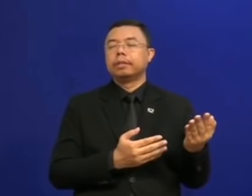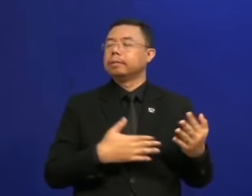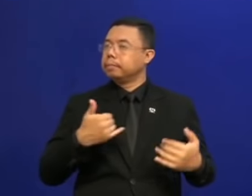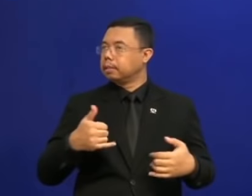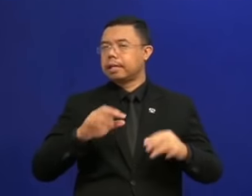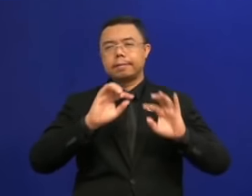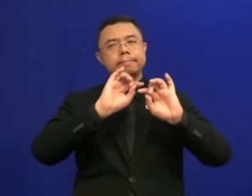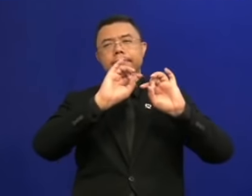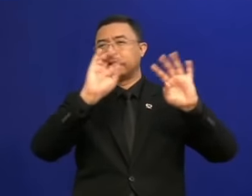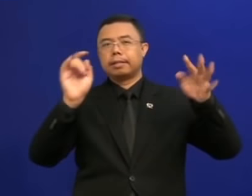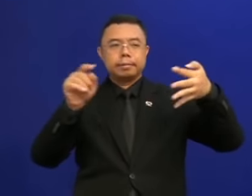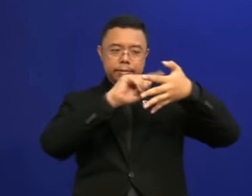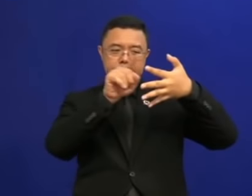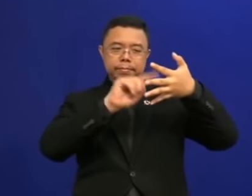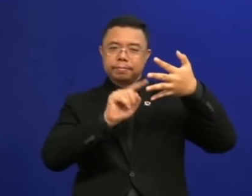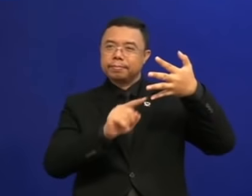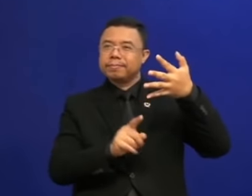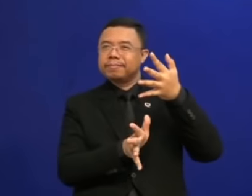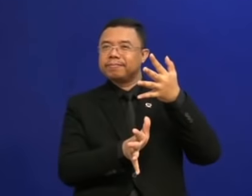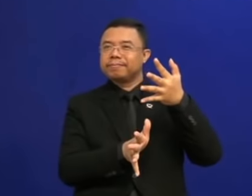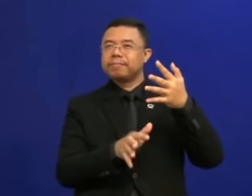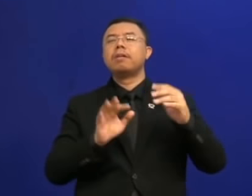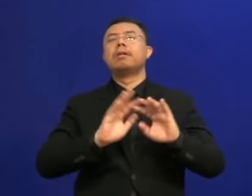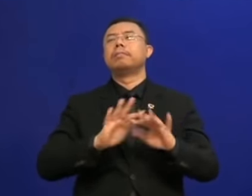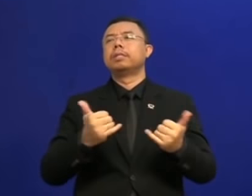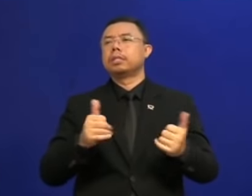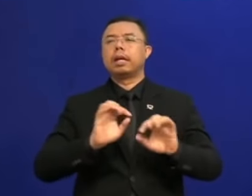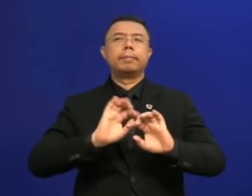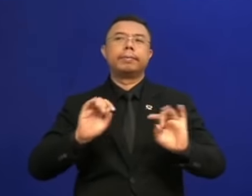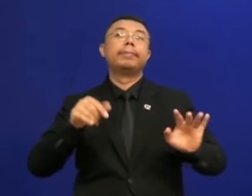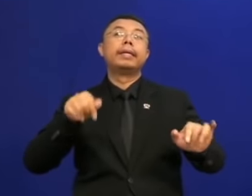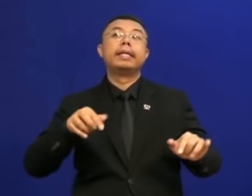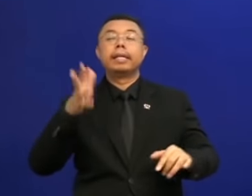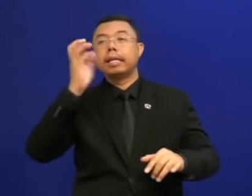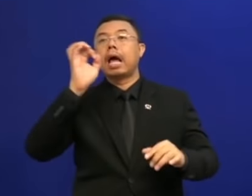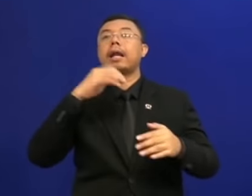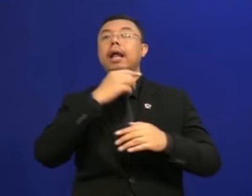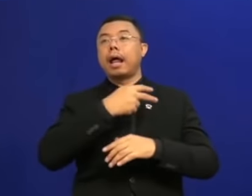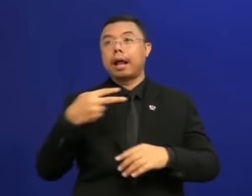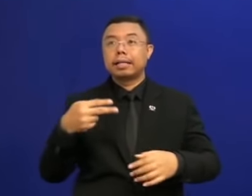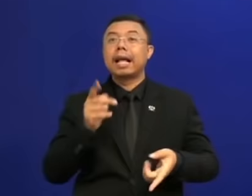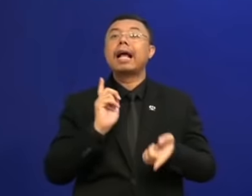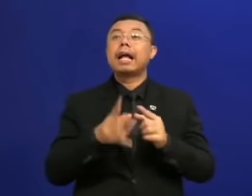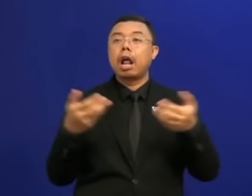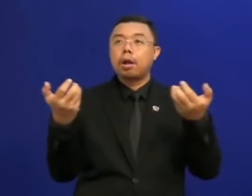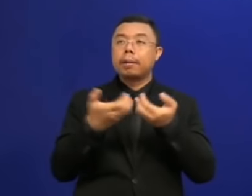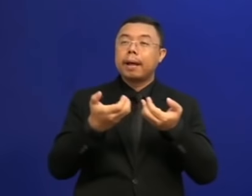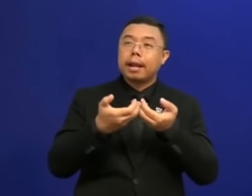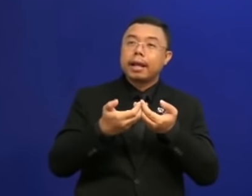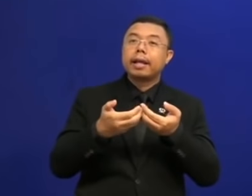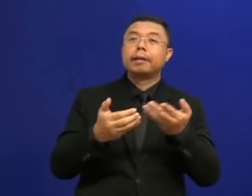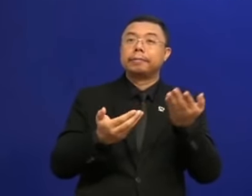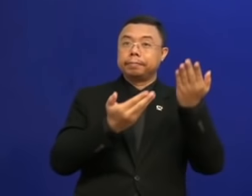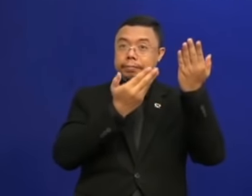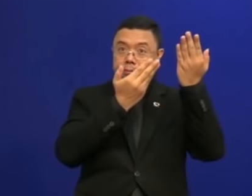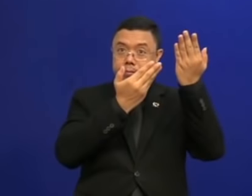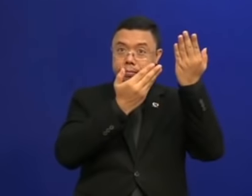bisa 60, 40, 30, 20. Ini tidak ada artinya jika dibandingkan